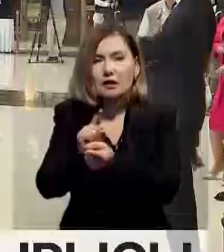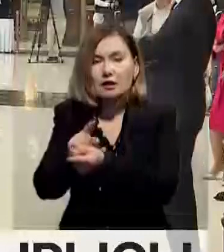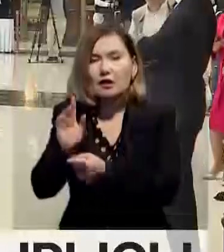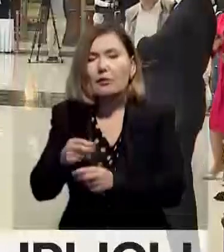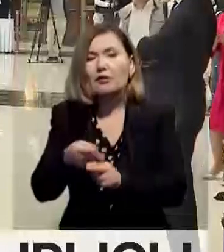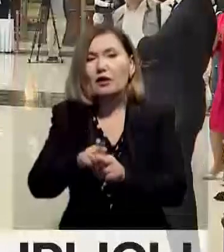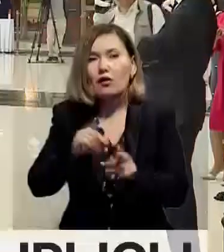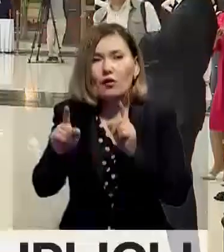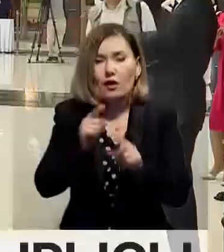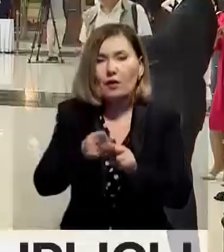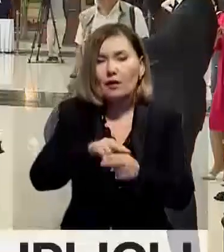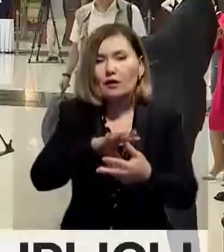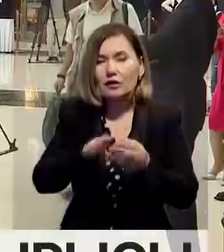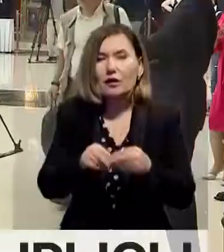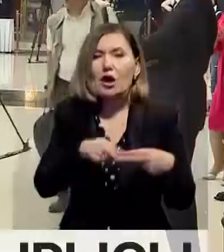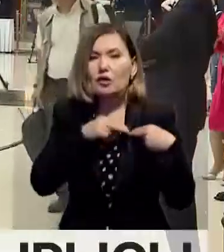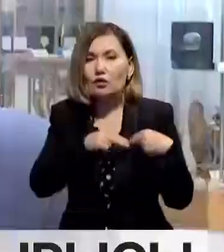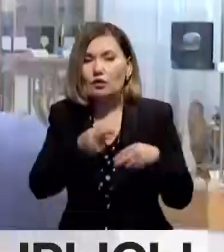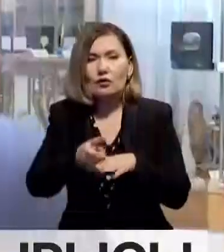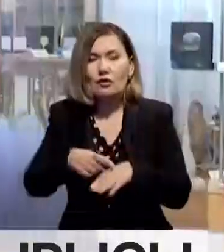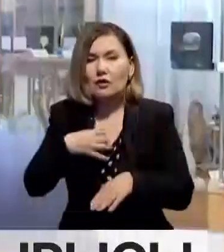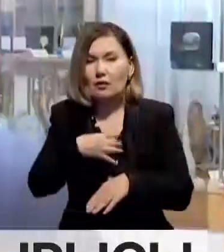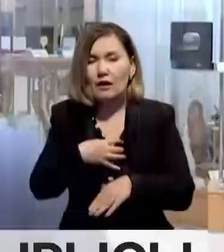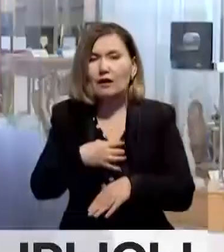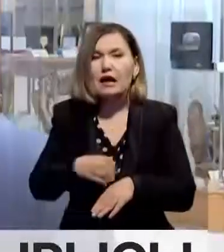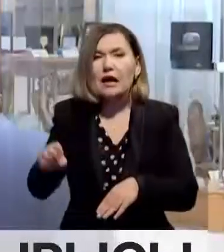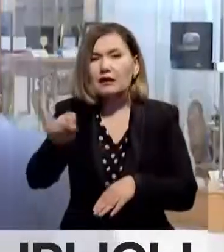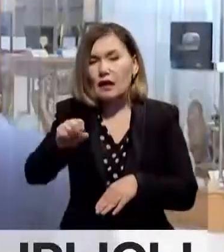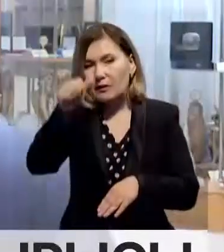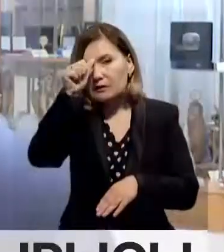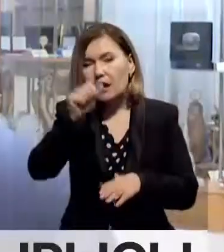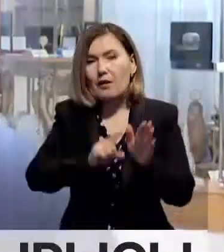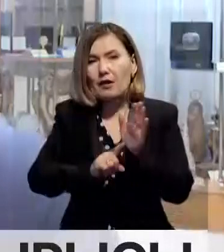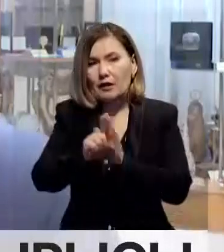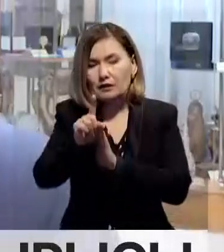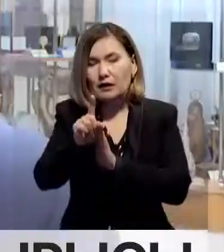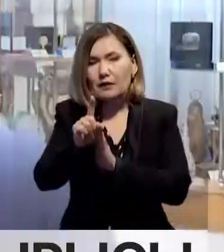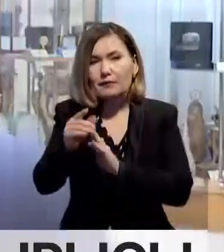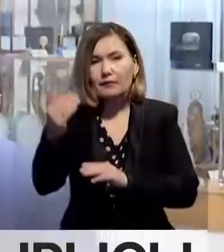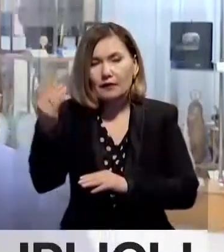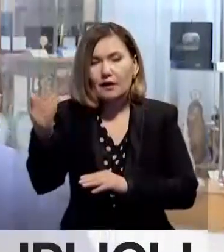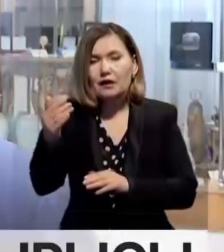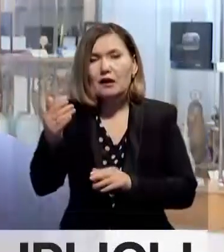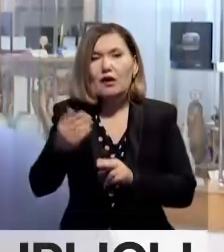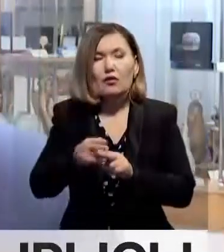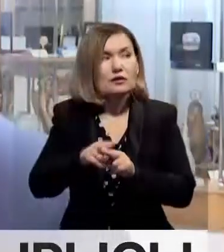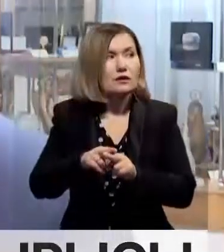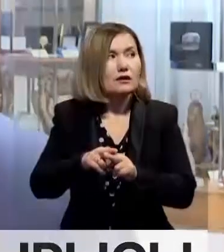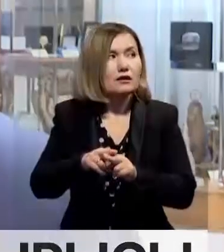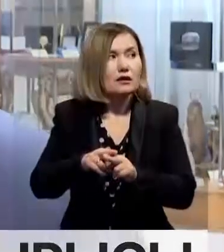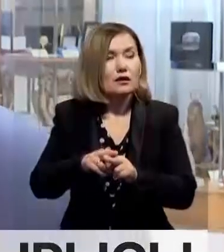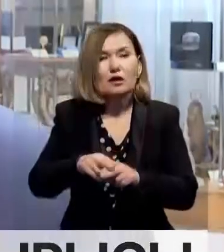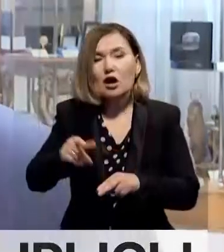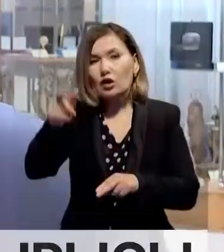Алдағы отырыстарға күш жинап келуде маңызды. Тамыздың басында бұрын алып қойған депутат болмай тұрып алған